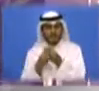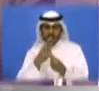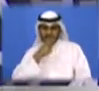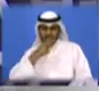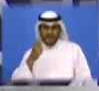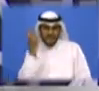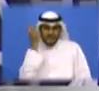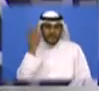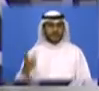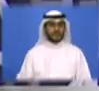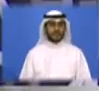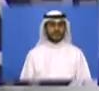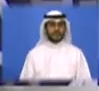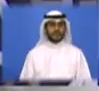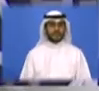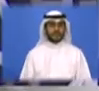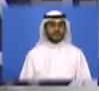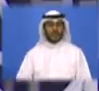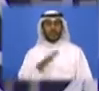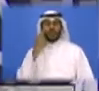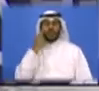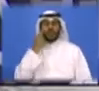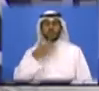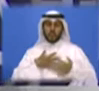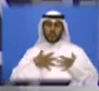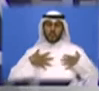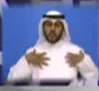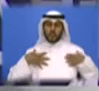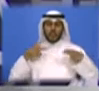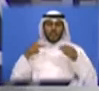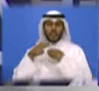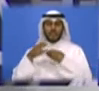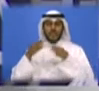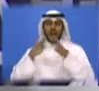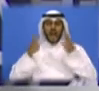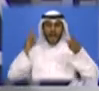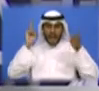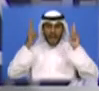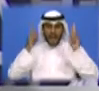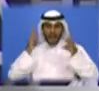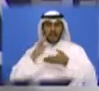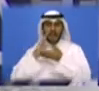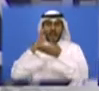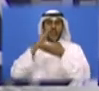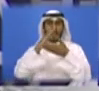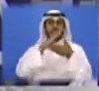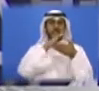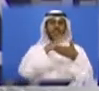والفني. بتكريم نخبة متميزة من مثقفي ومثقفات دول المجلس